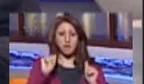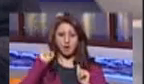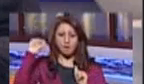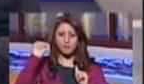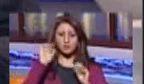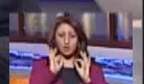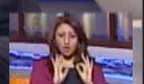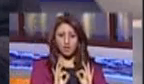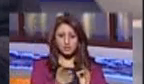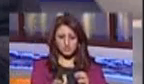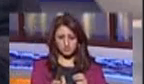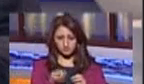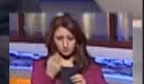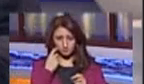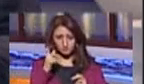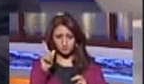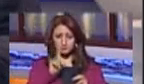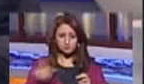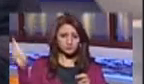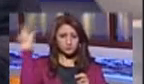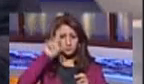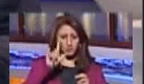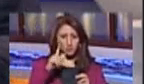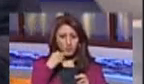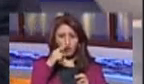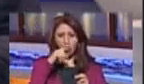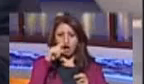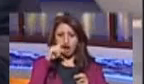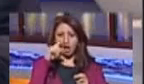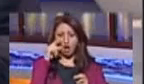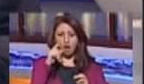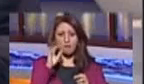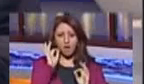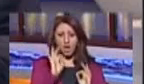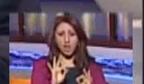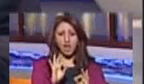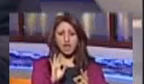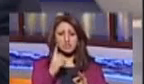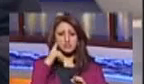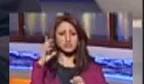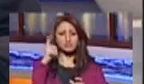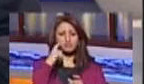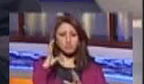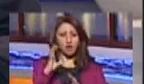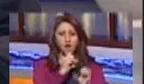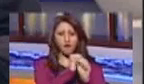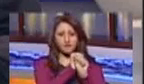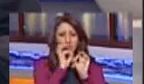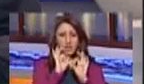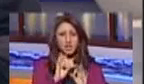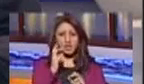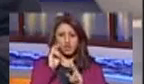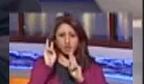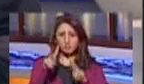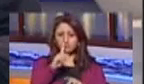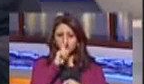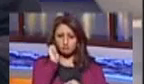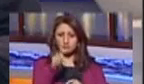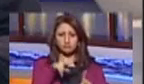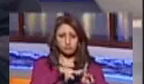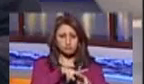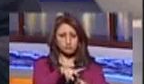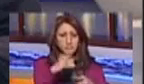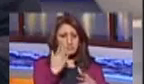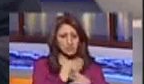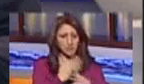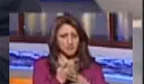يبيح لاي انسان او سلطه انها تنتهك كرامه الانسان بالشكل المهين والمرعب اللي بيحصل اليومين دول في بلدنا؟